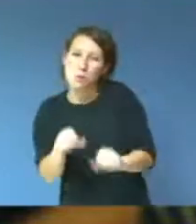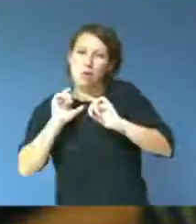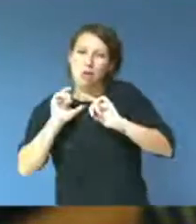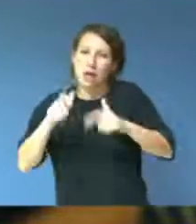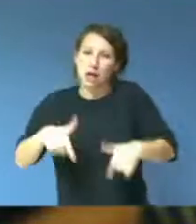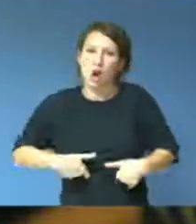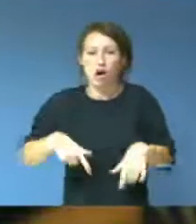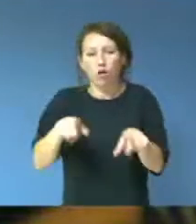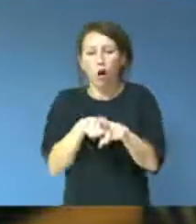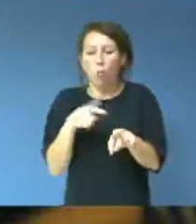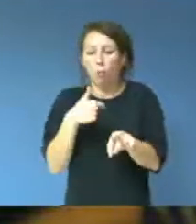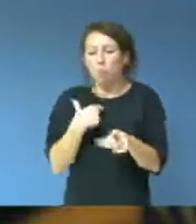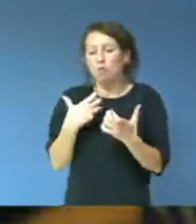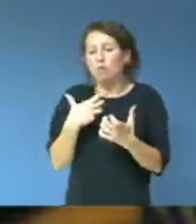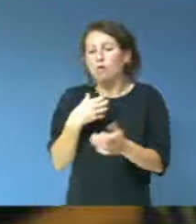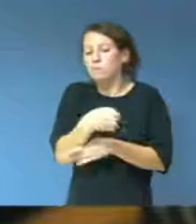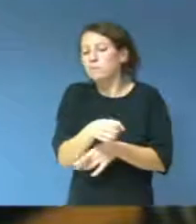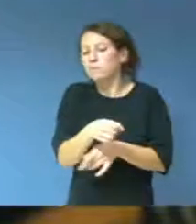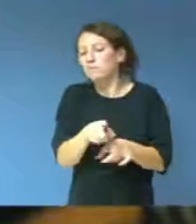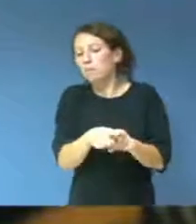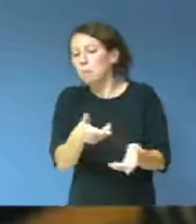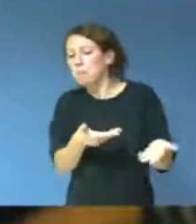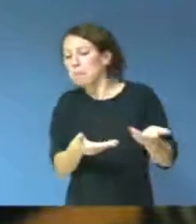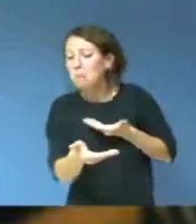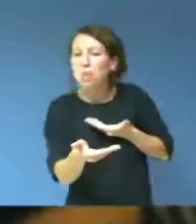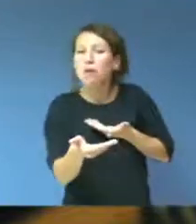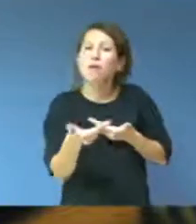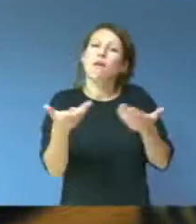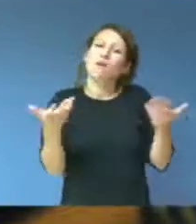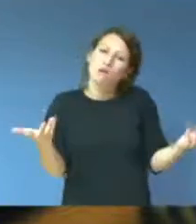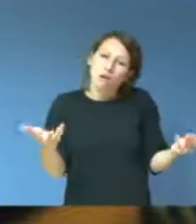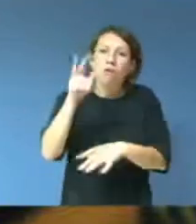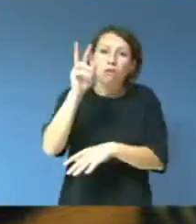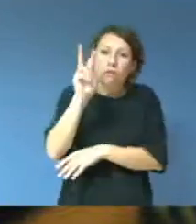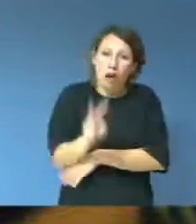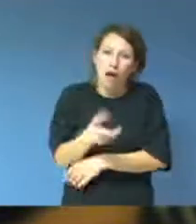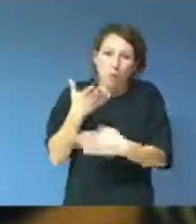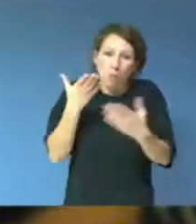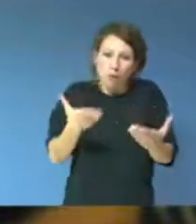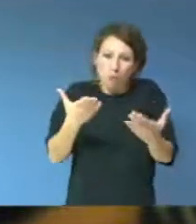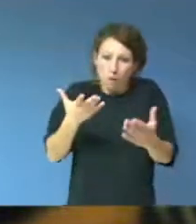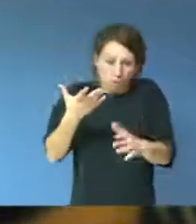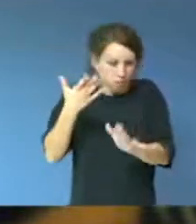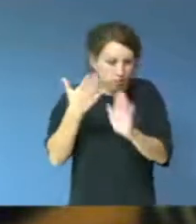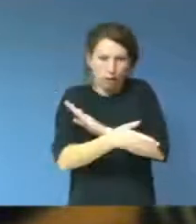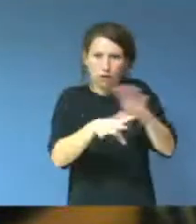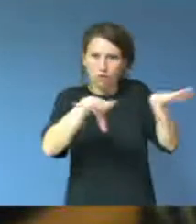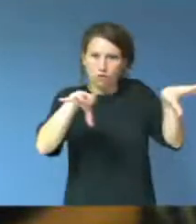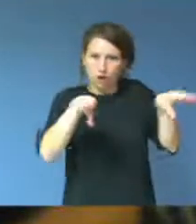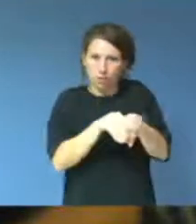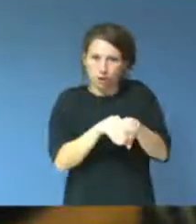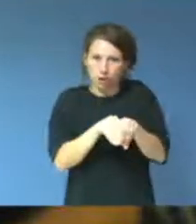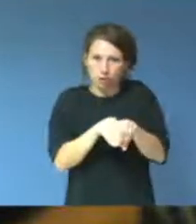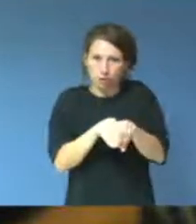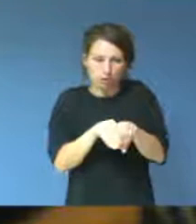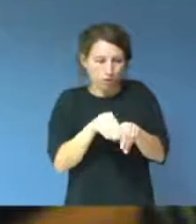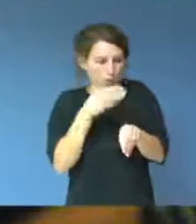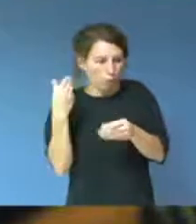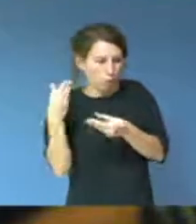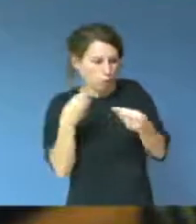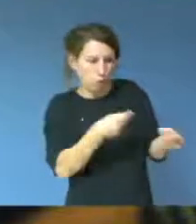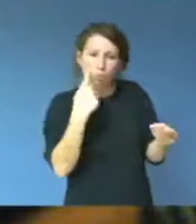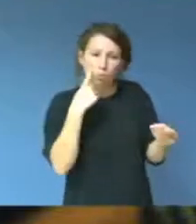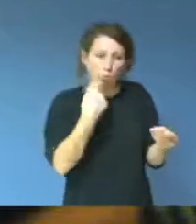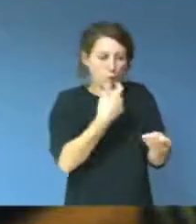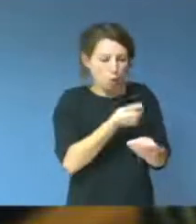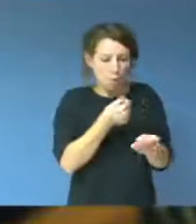donner les enfants, il est tout à fait normal que cette aide puisse être faite directement aux familles pour qu'ils puissent exercer le choix, un choix peut-être dans le